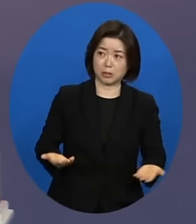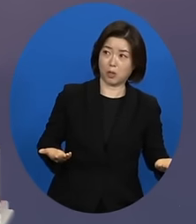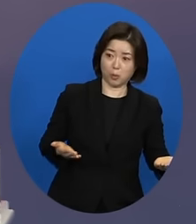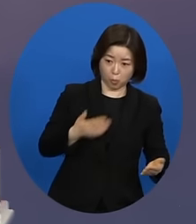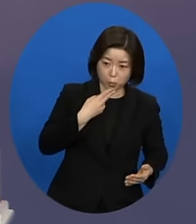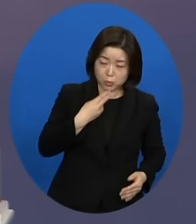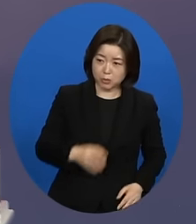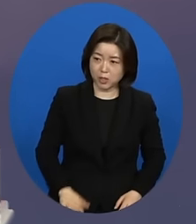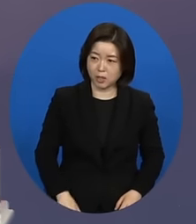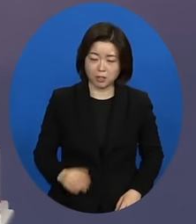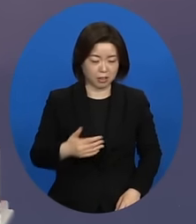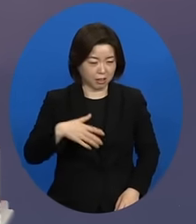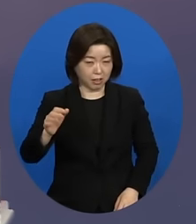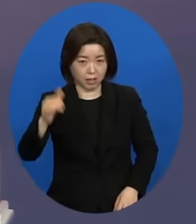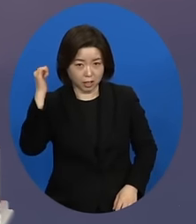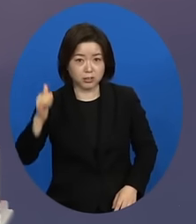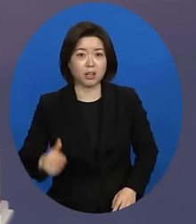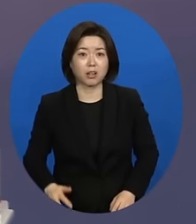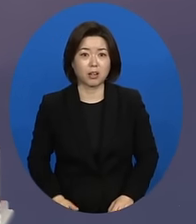외무부에 갔더니 그 자리에서